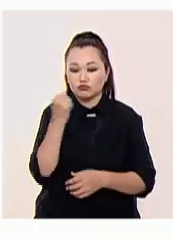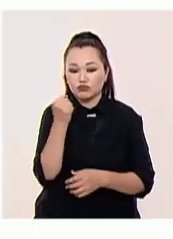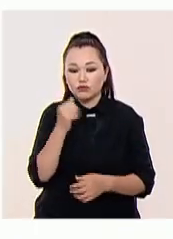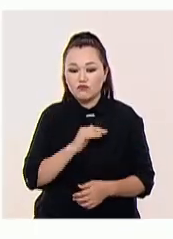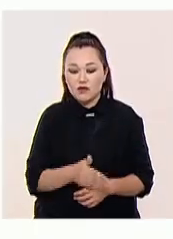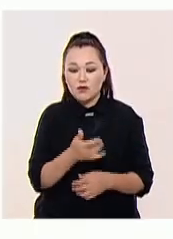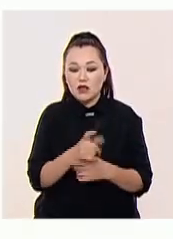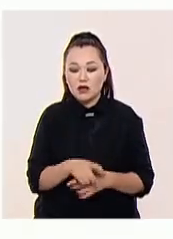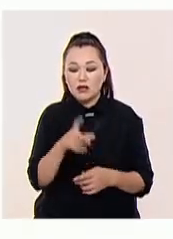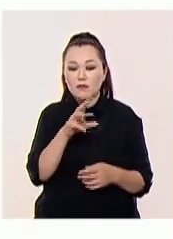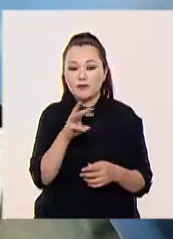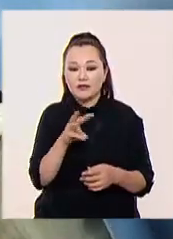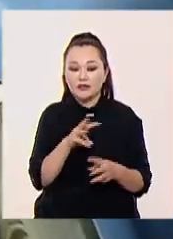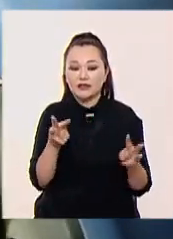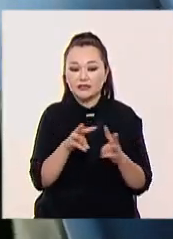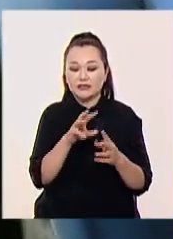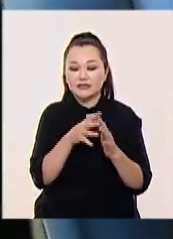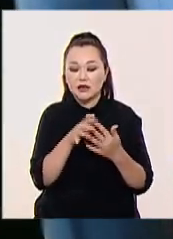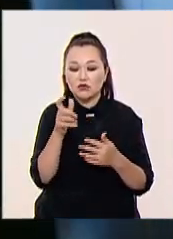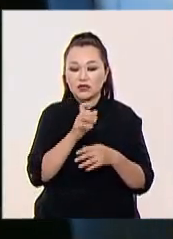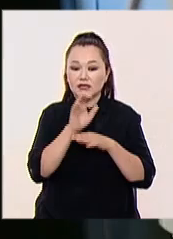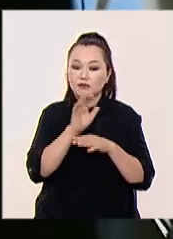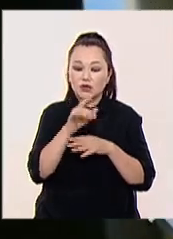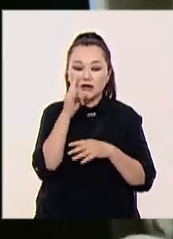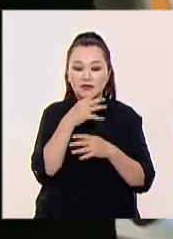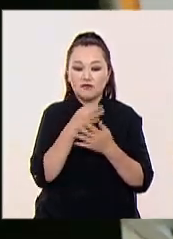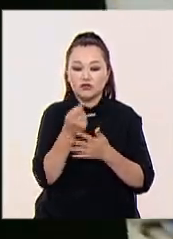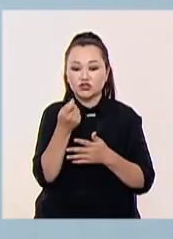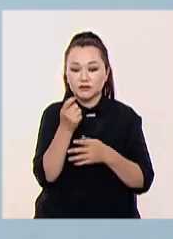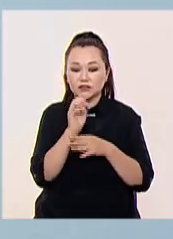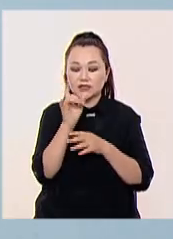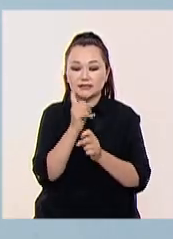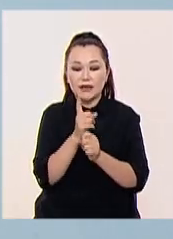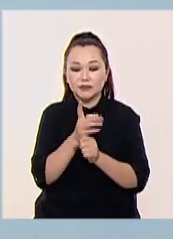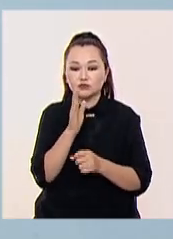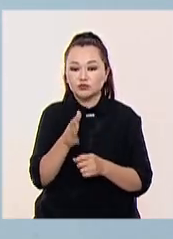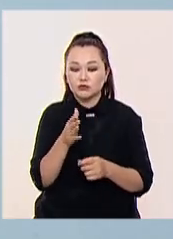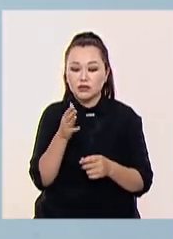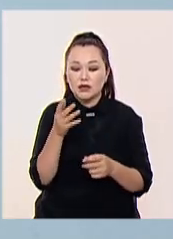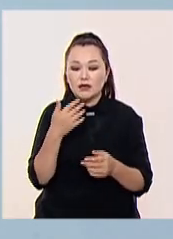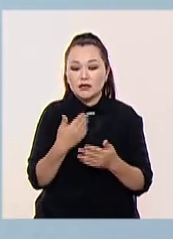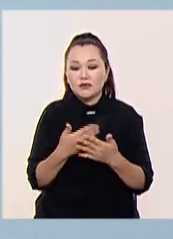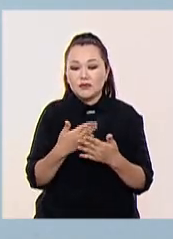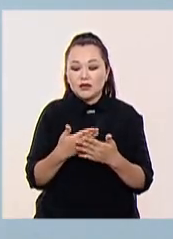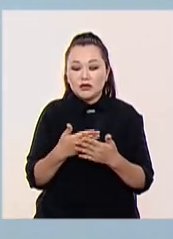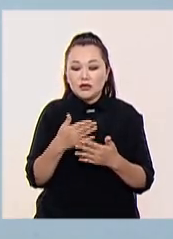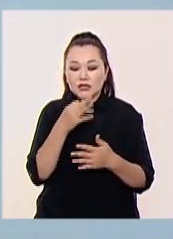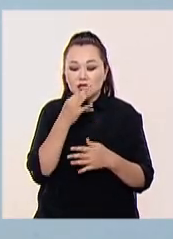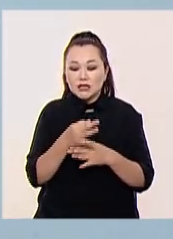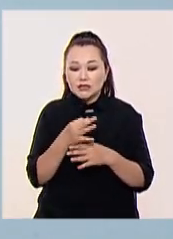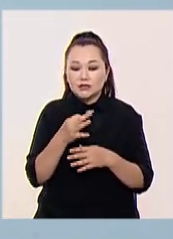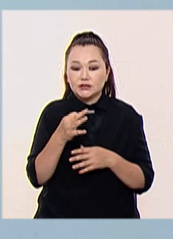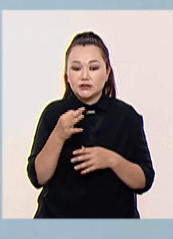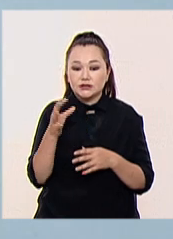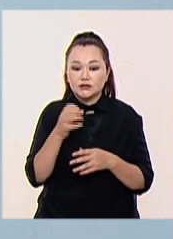же время Минсельхоз ставит вопрос о запрете экспорта казахстанской пшеницы. А касательно, допустим, хлебобулочных изделий,